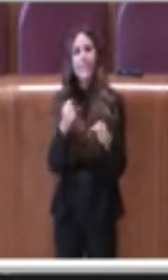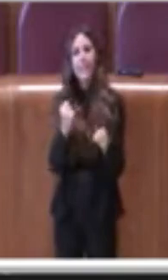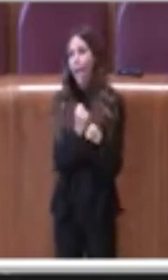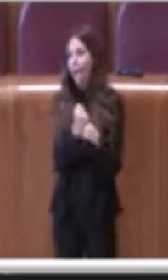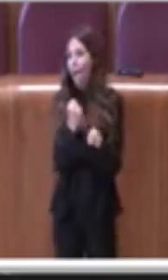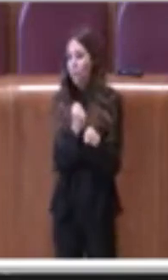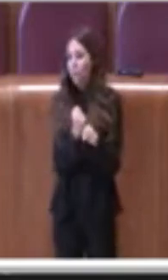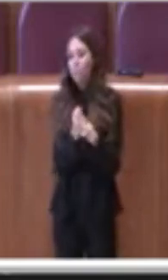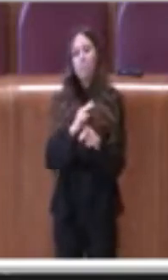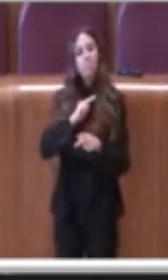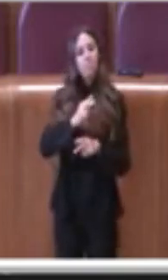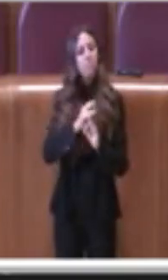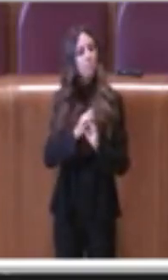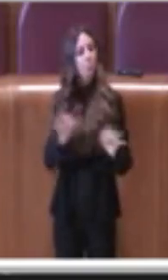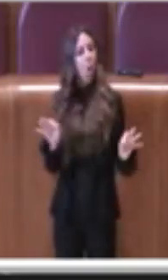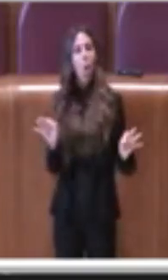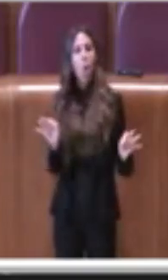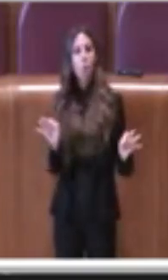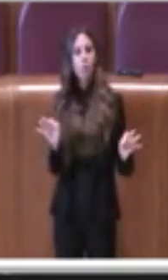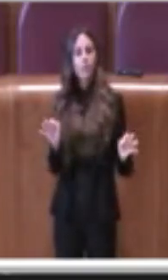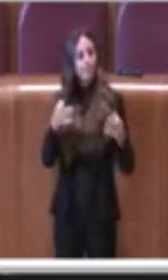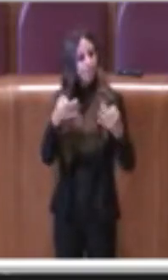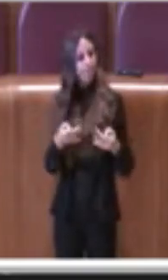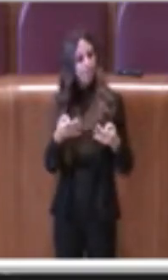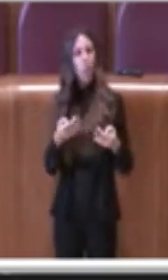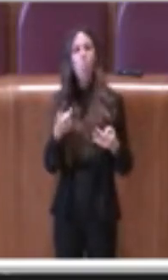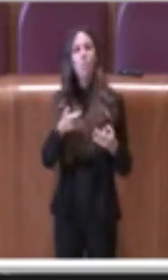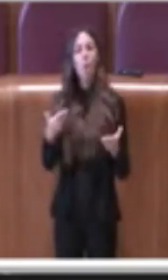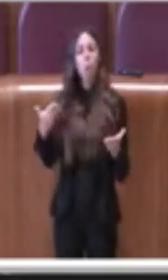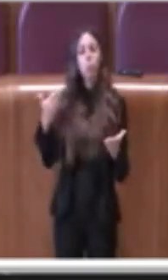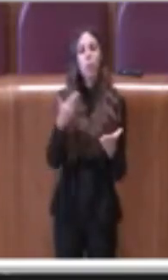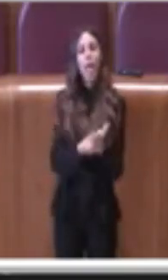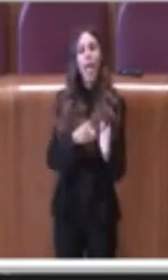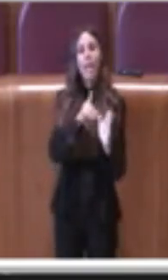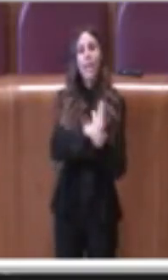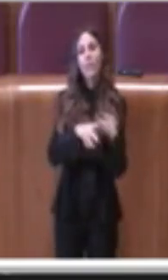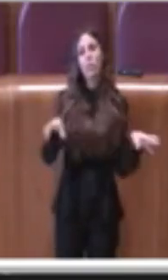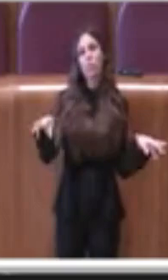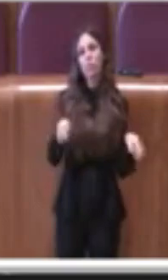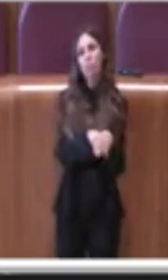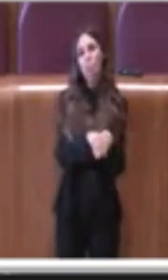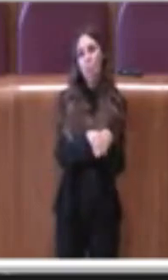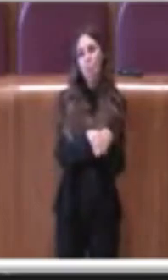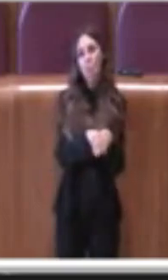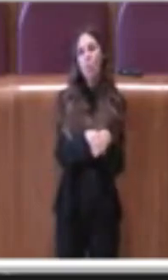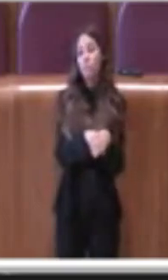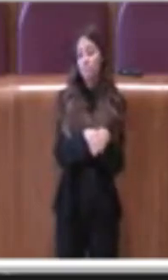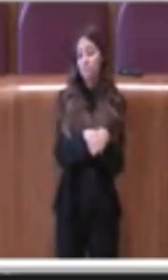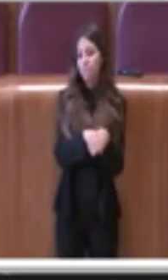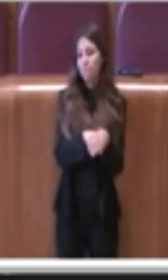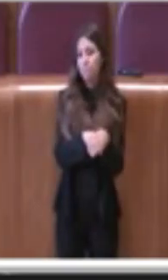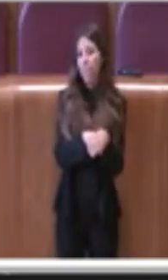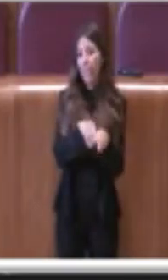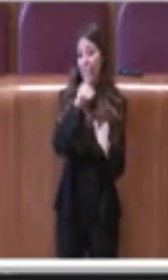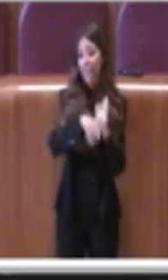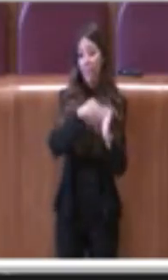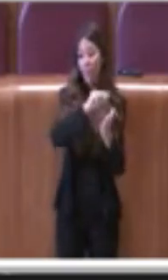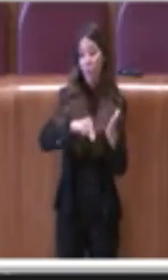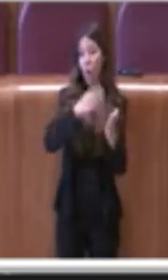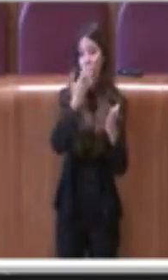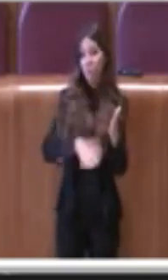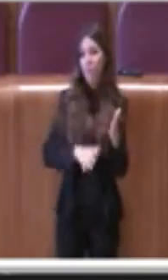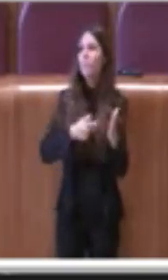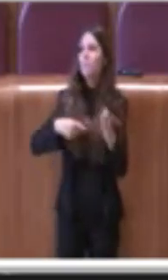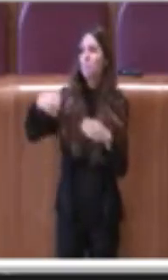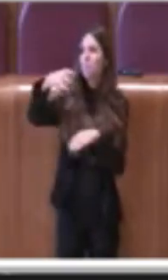risposto prontamente a questi progetti portando una delibera di giunta. Che è stata ovviamente votata e che di fatto il